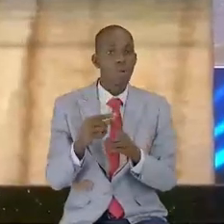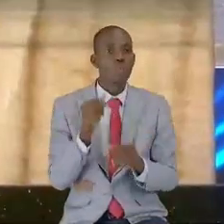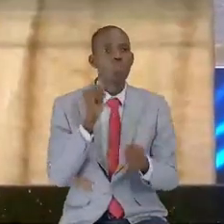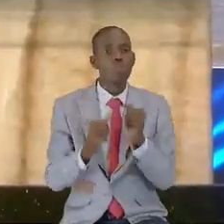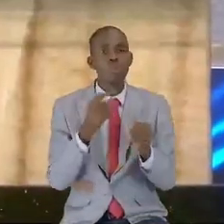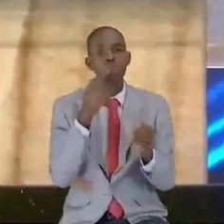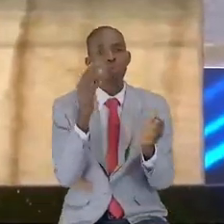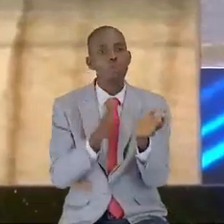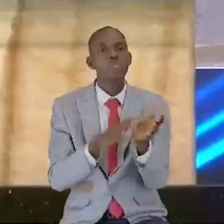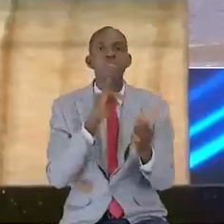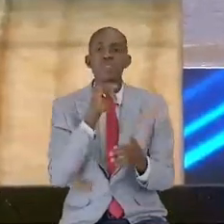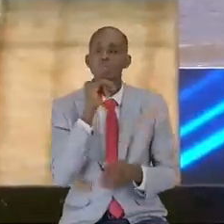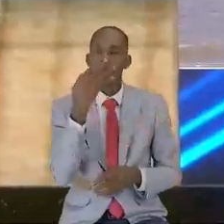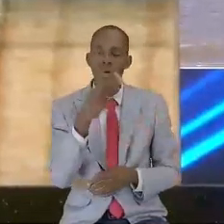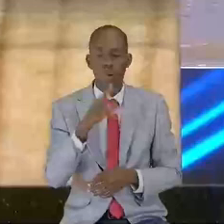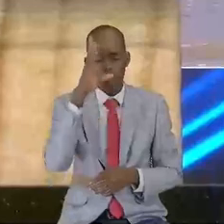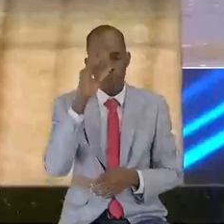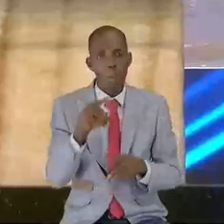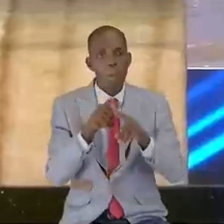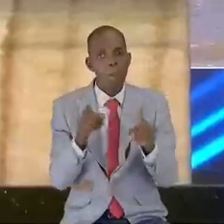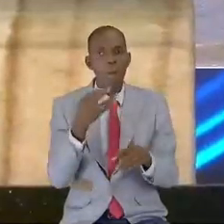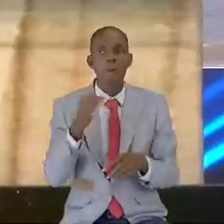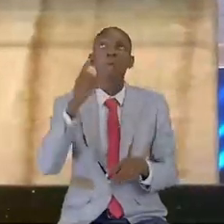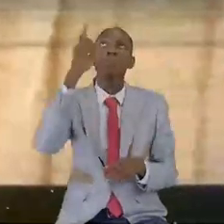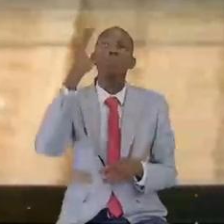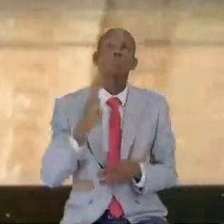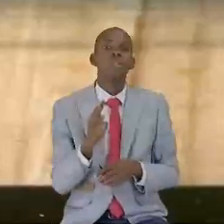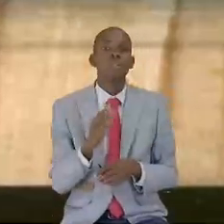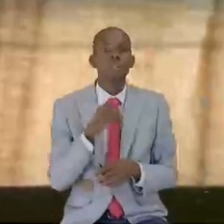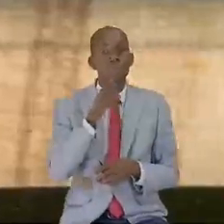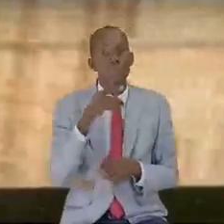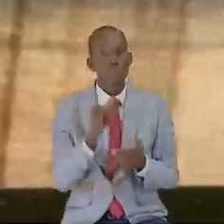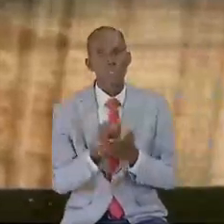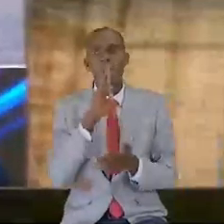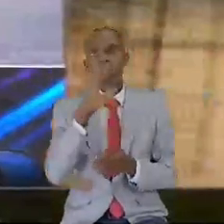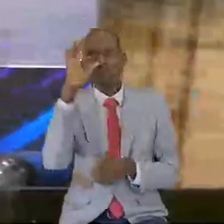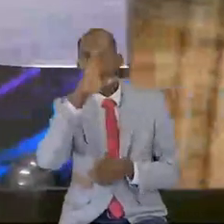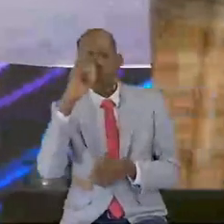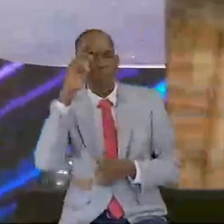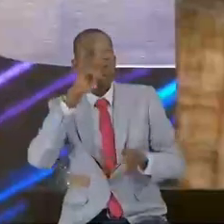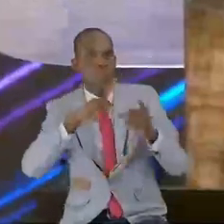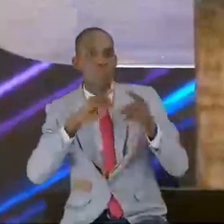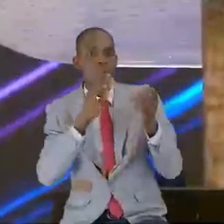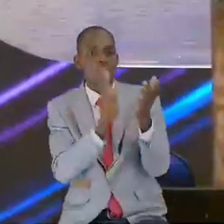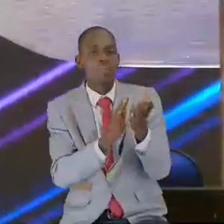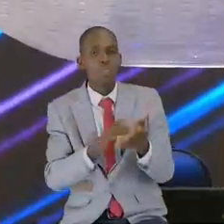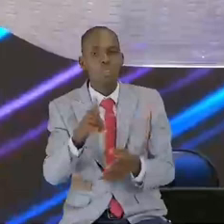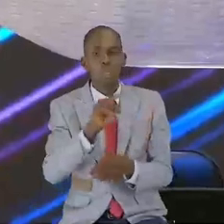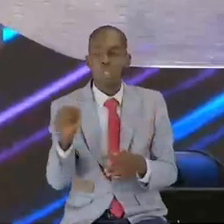pas des hommes, mais de Dieu. Ceux qui cherchent la louange des hommes dans tout ce qu'ils